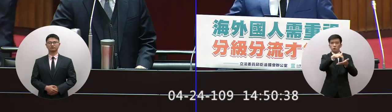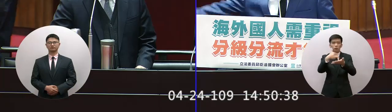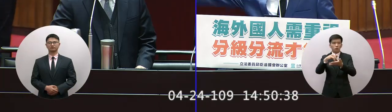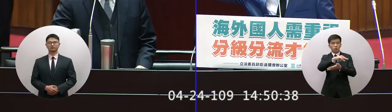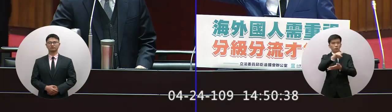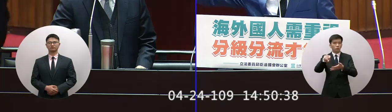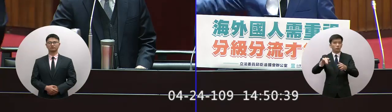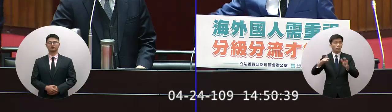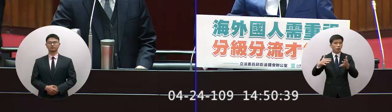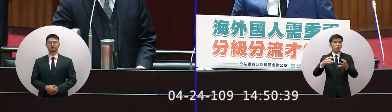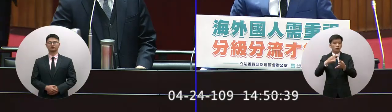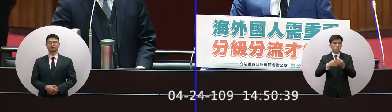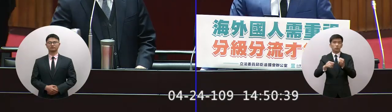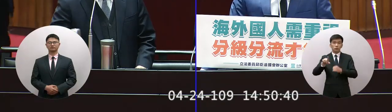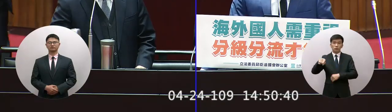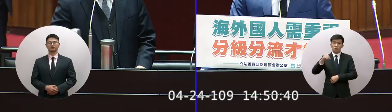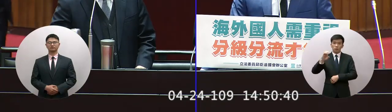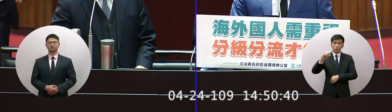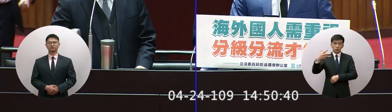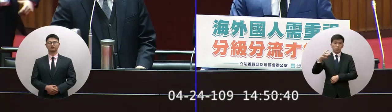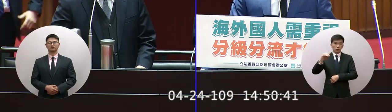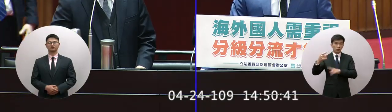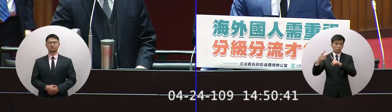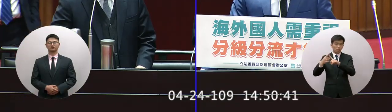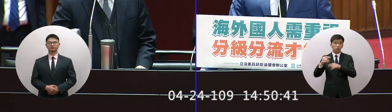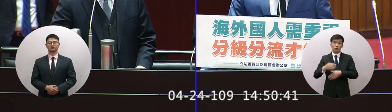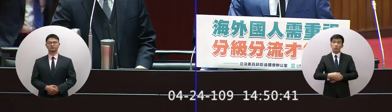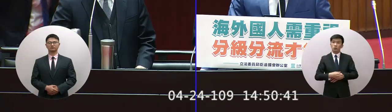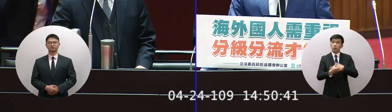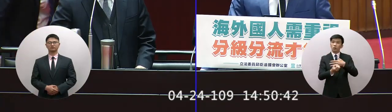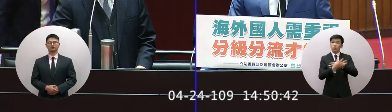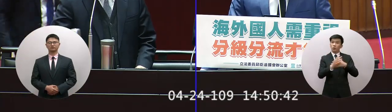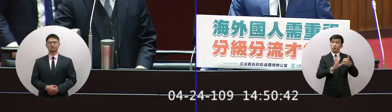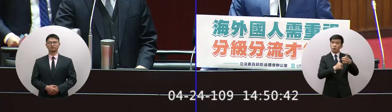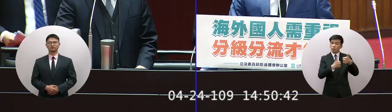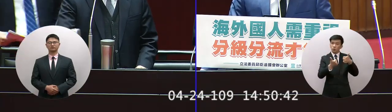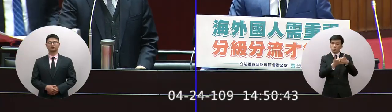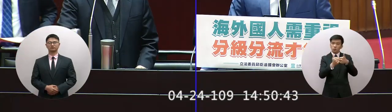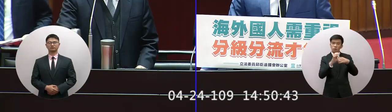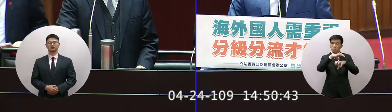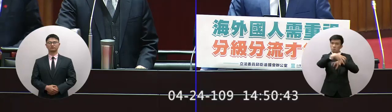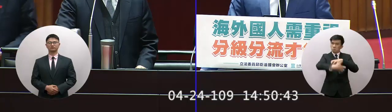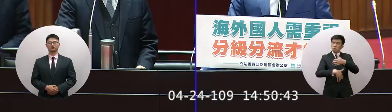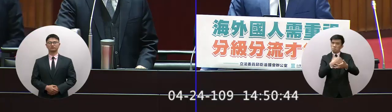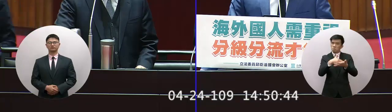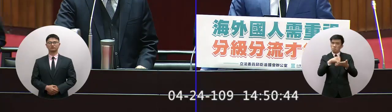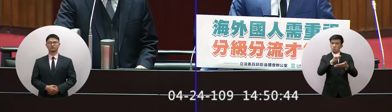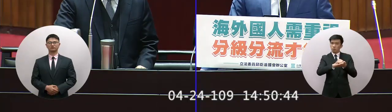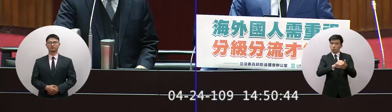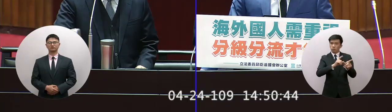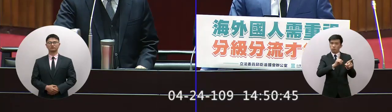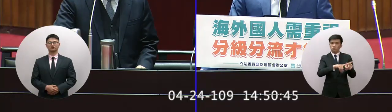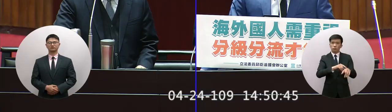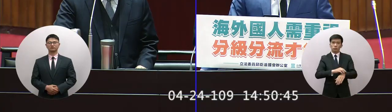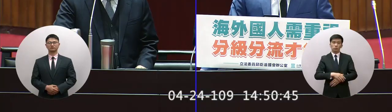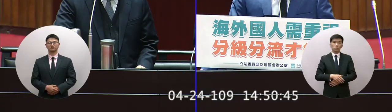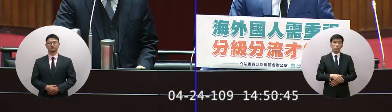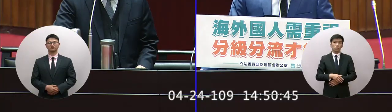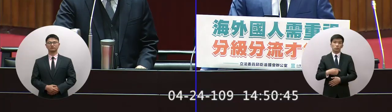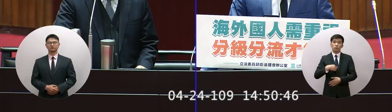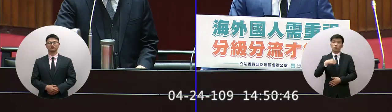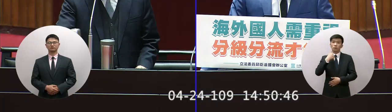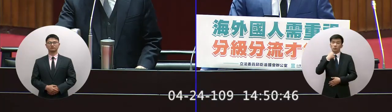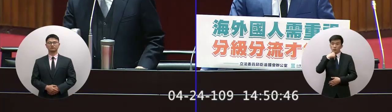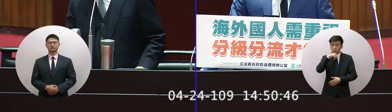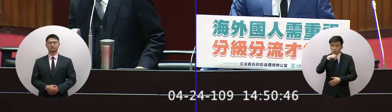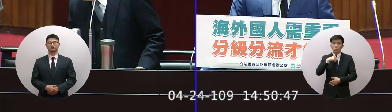198万，加上这个侨委会在全球这个侨民的这个统计，那目前我们其实海外的台商国人，包